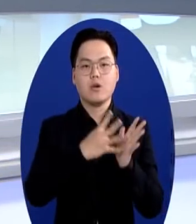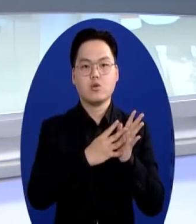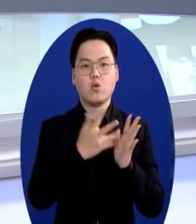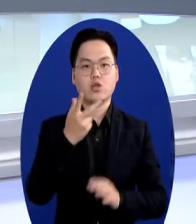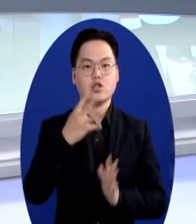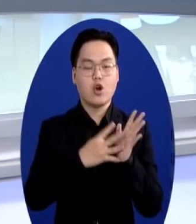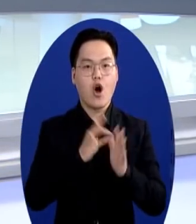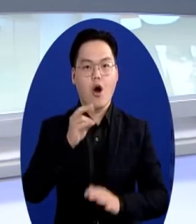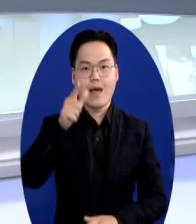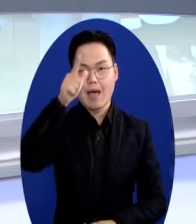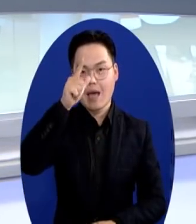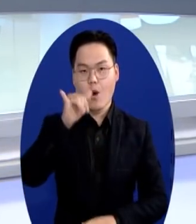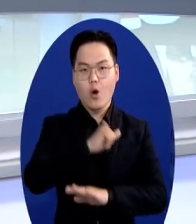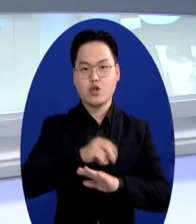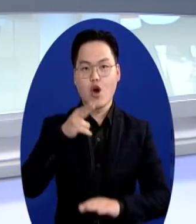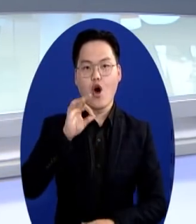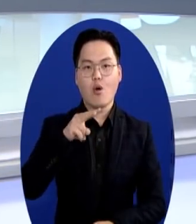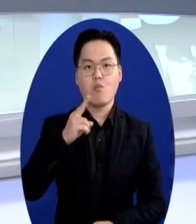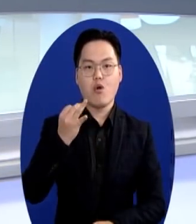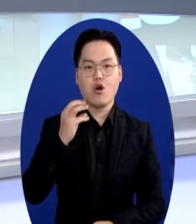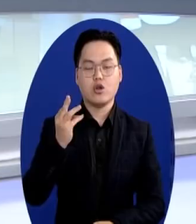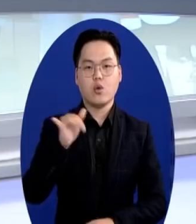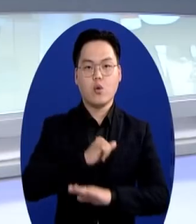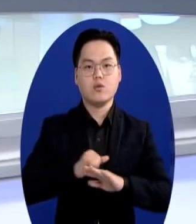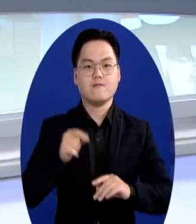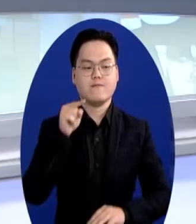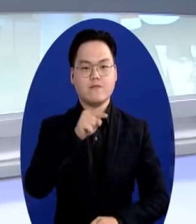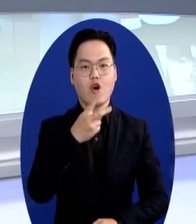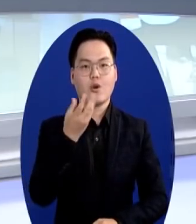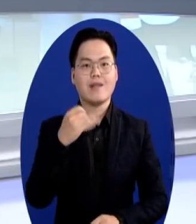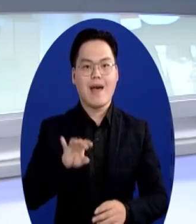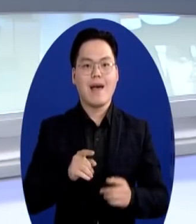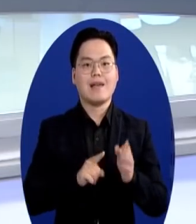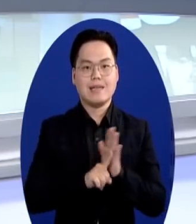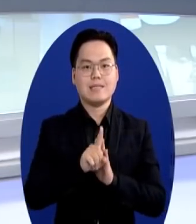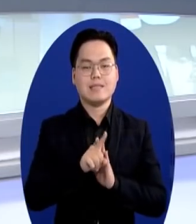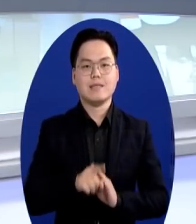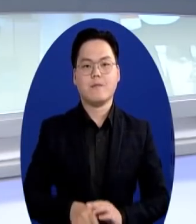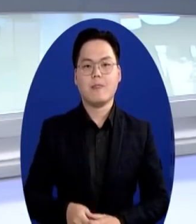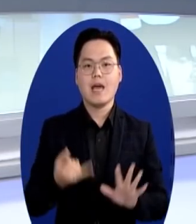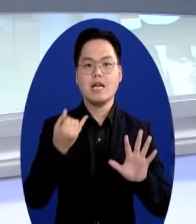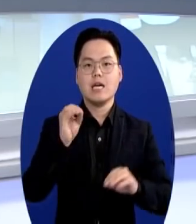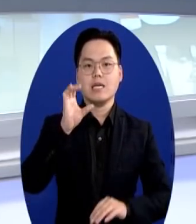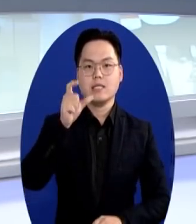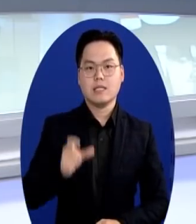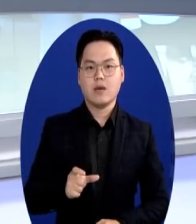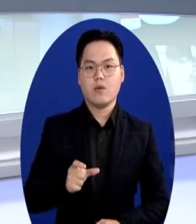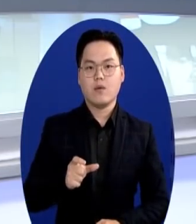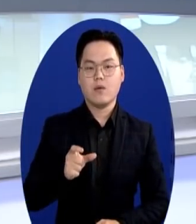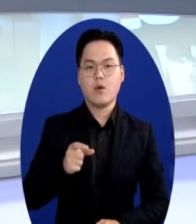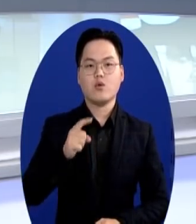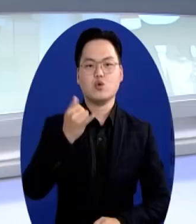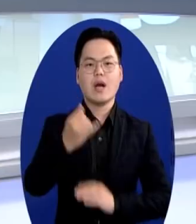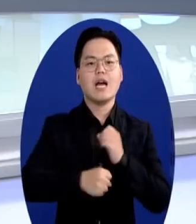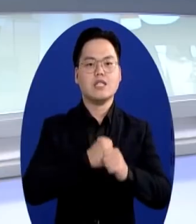1-нд Германы улс Польш руу давтсанаар дэлхийн 2-р дайн эхэлсэн гэж үздэг юм а. Тэгвэл 60 сая хүний амь насанд хүрсэн бүтэн 6